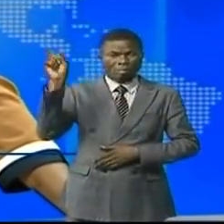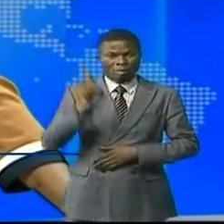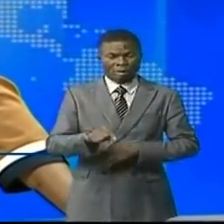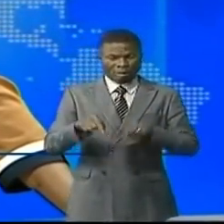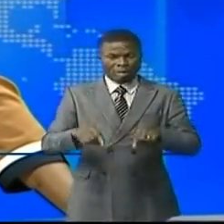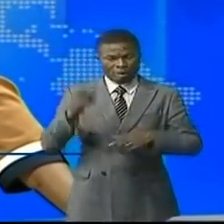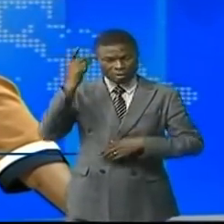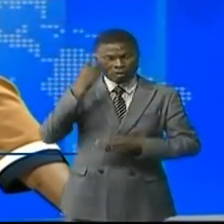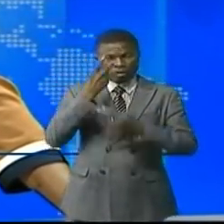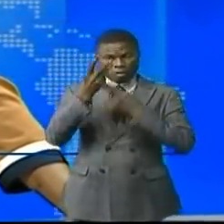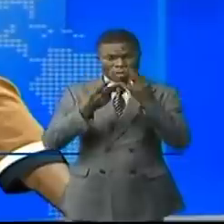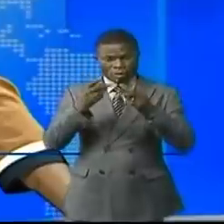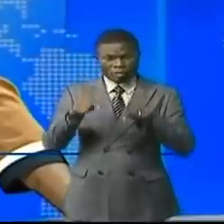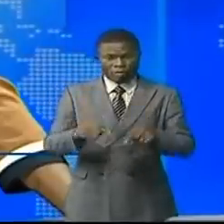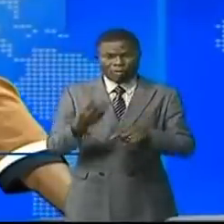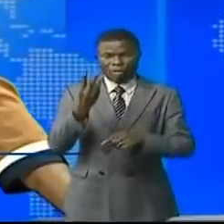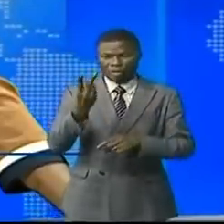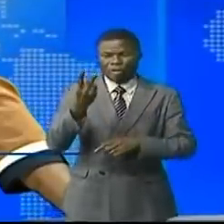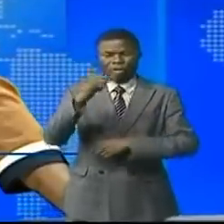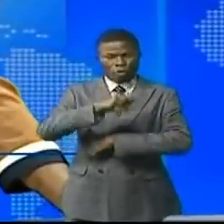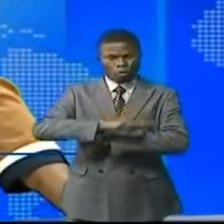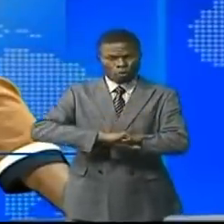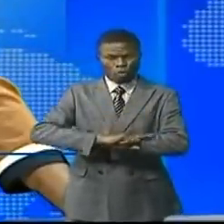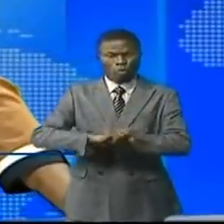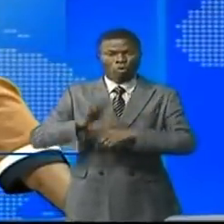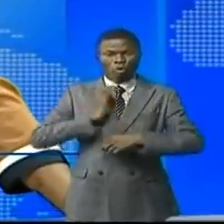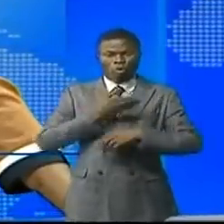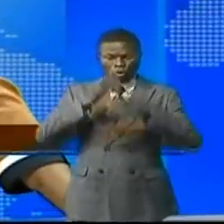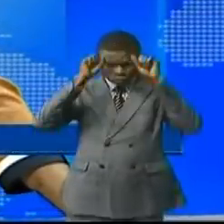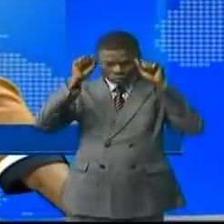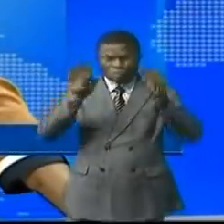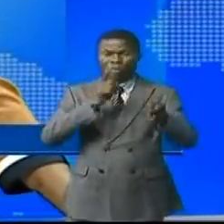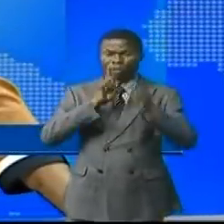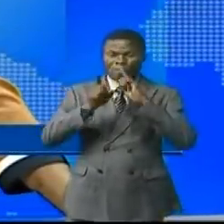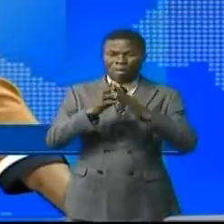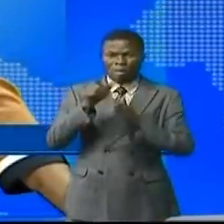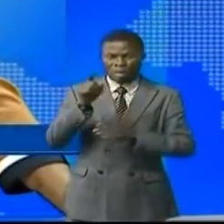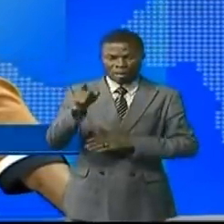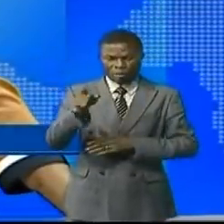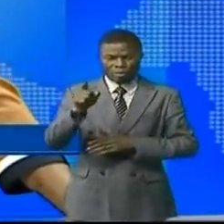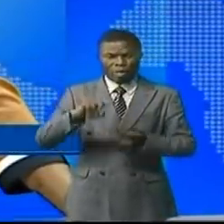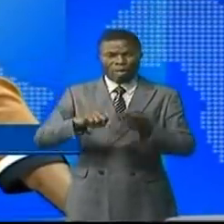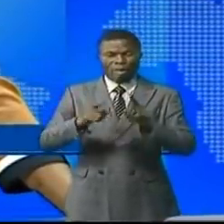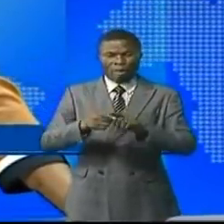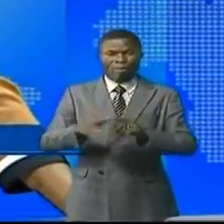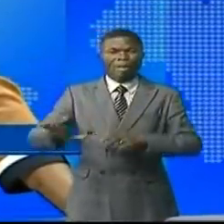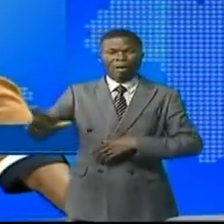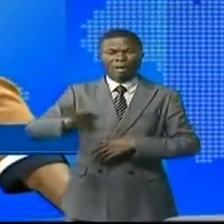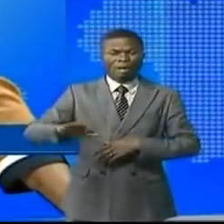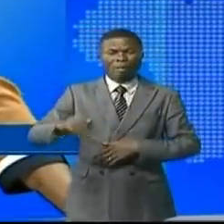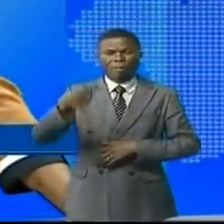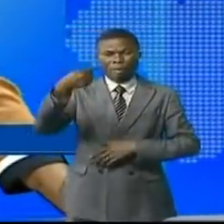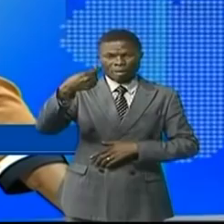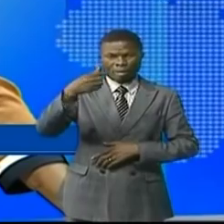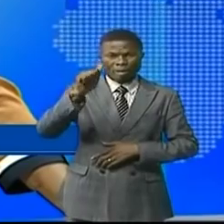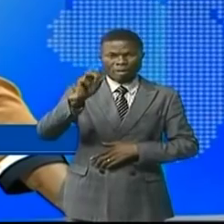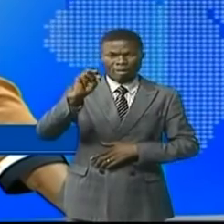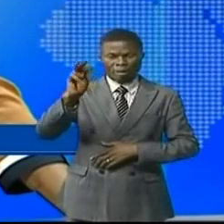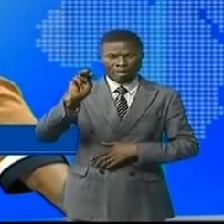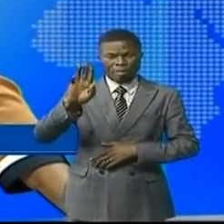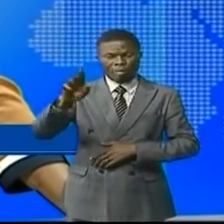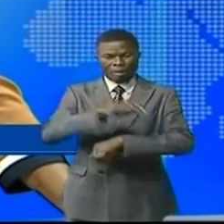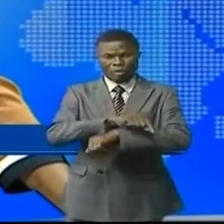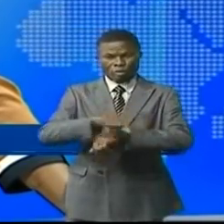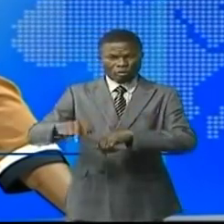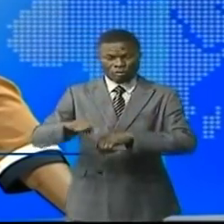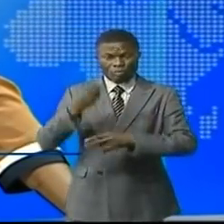est en visite officielle de 48 heures. Le président de la République a eu un tête-à-tête avec son homologue gambien ce mardi à la Cité de l'Union africaine.